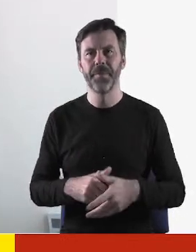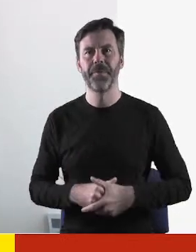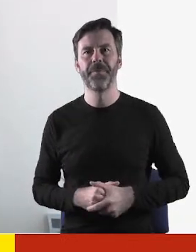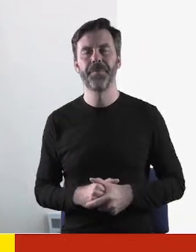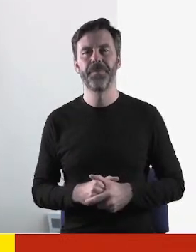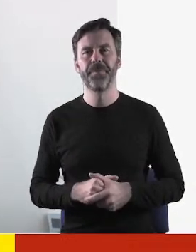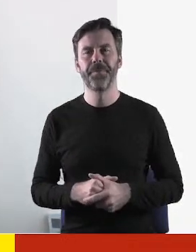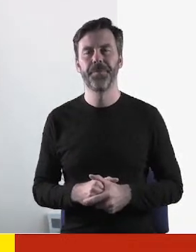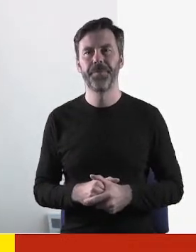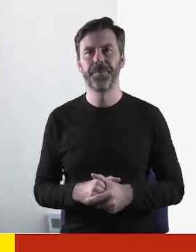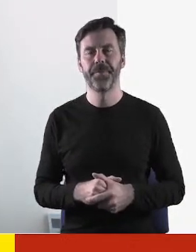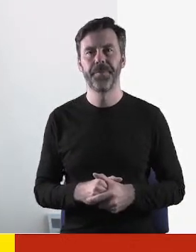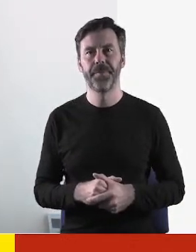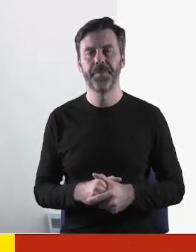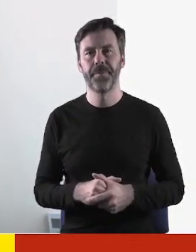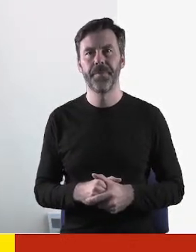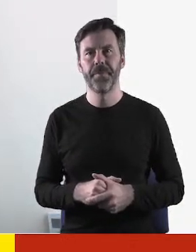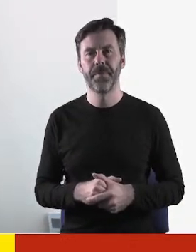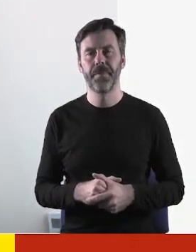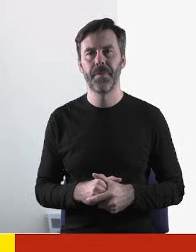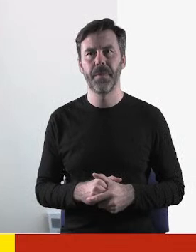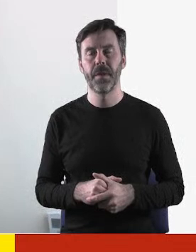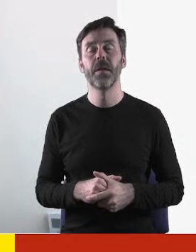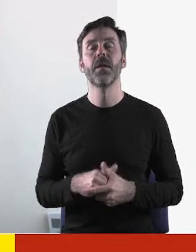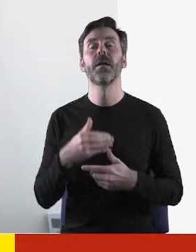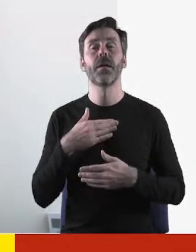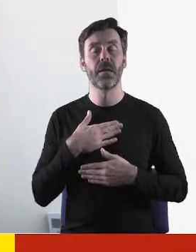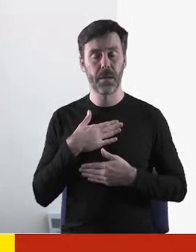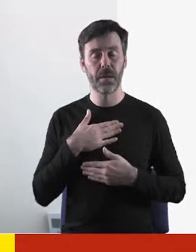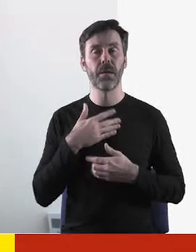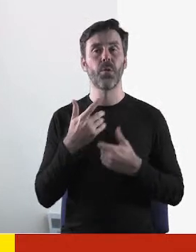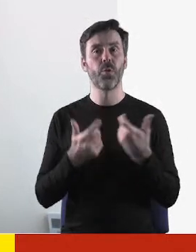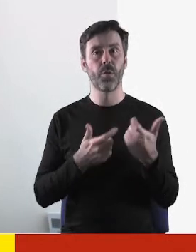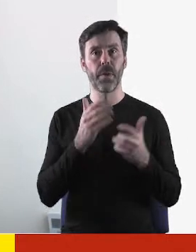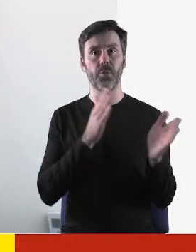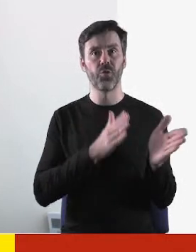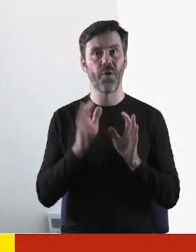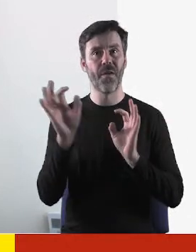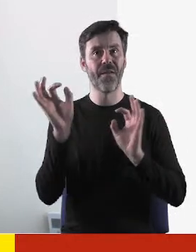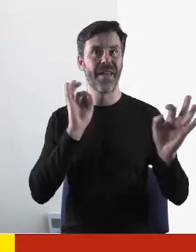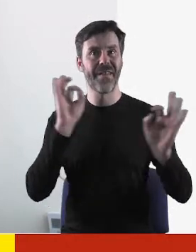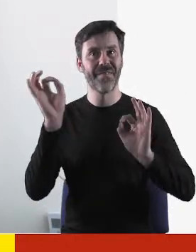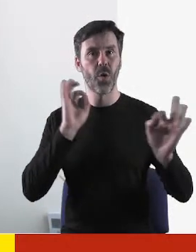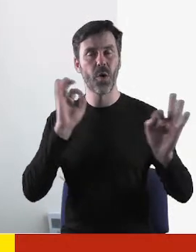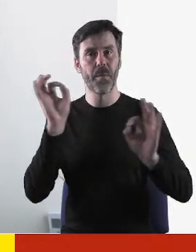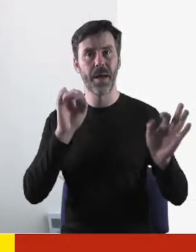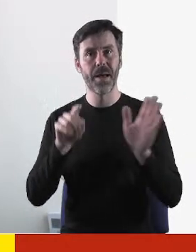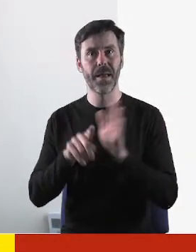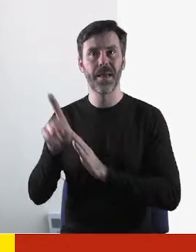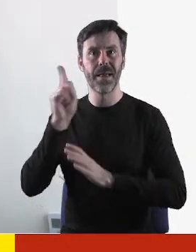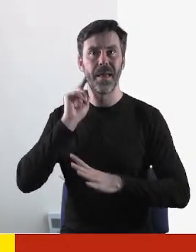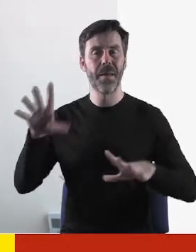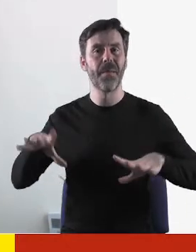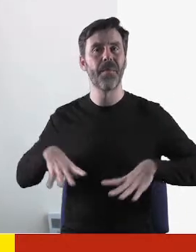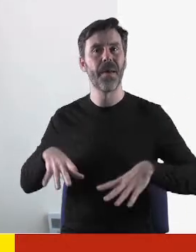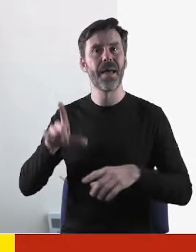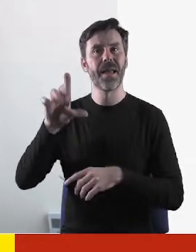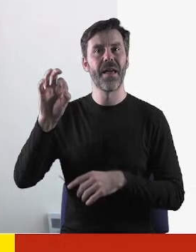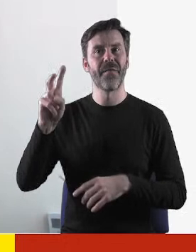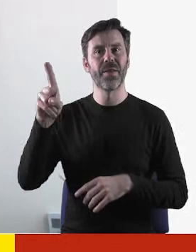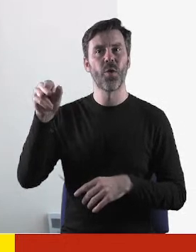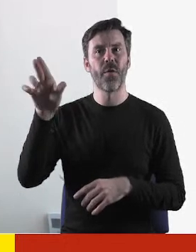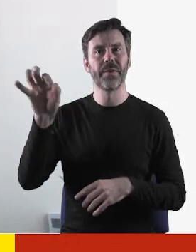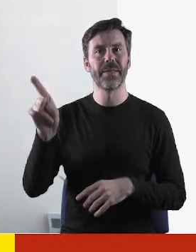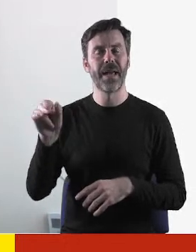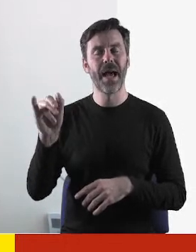którą przygotowujemy dla pani radnej Iwony Lewandowskiej dotyczącej wykazu słuchaczy w poszczególnych szkołach i przełożenia tej